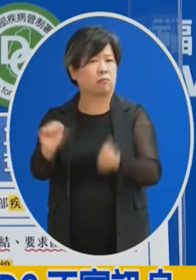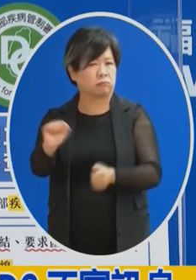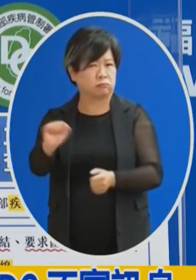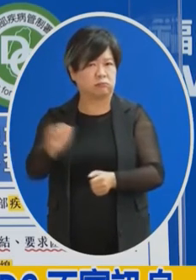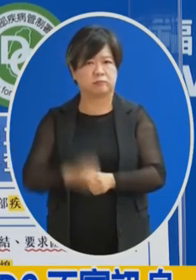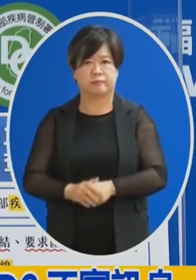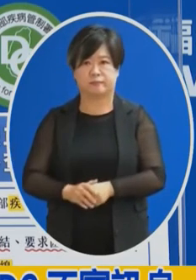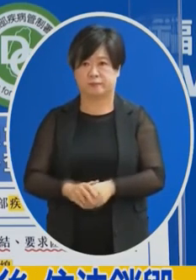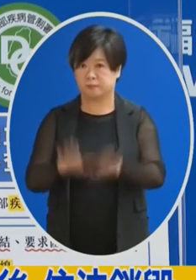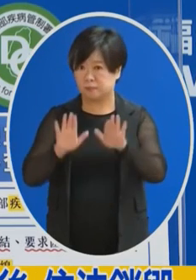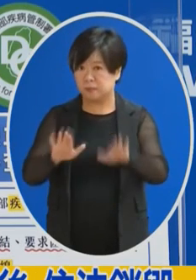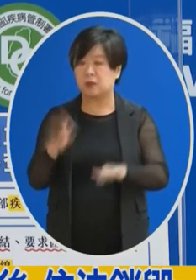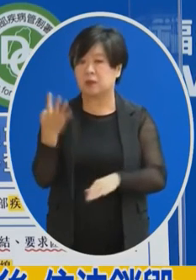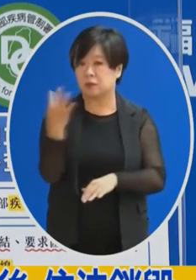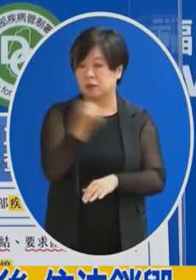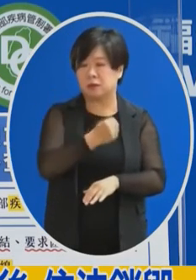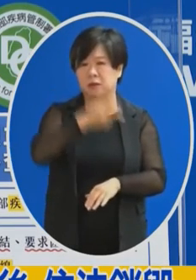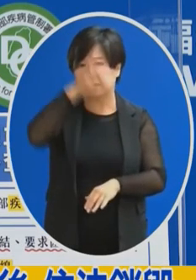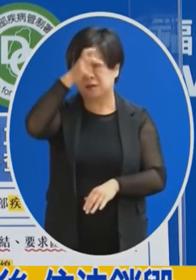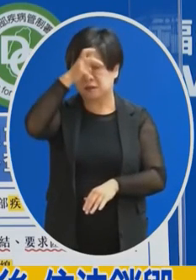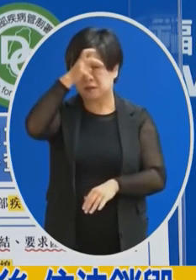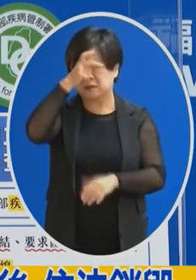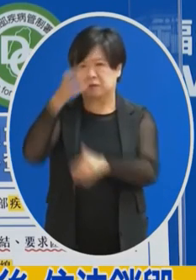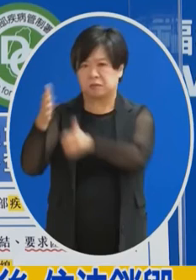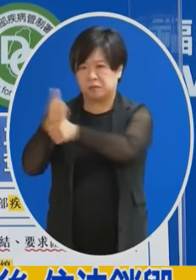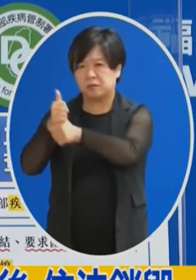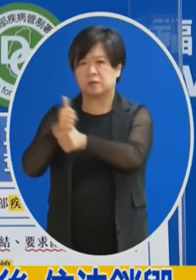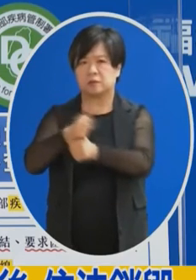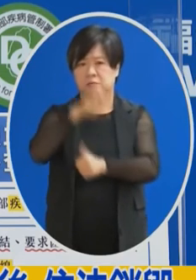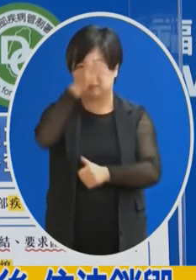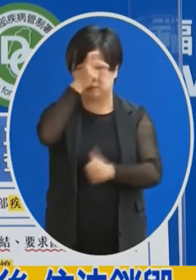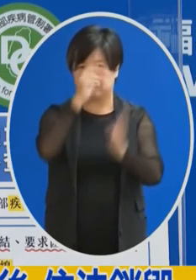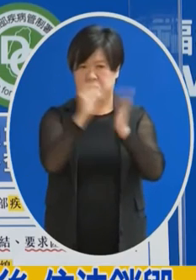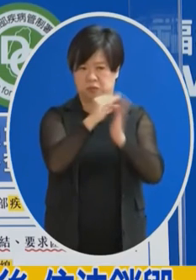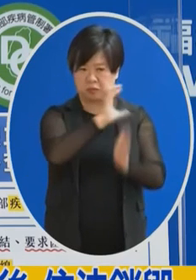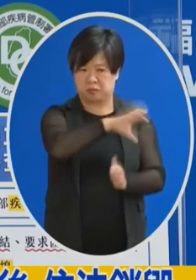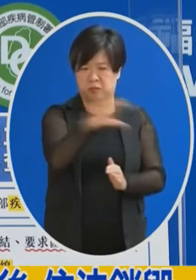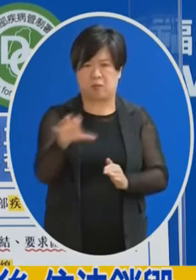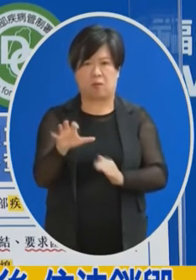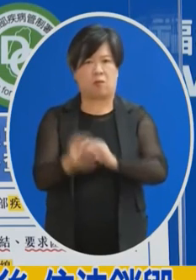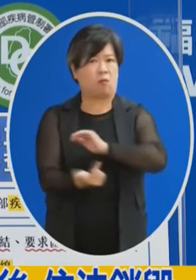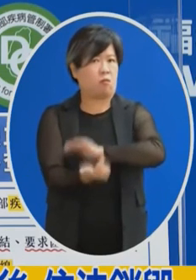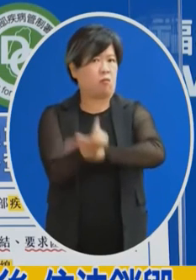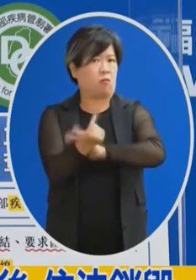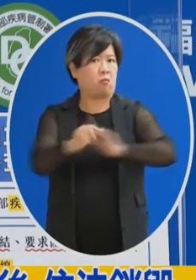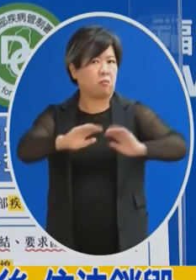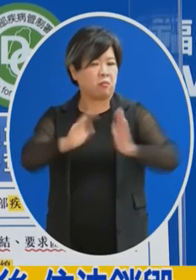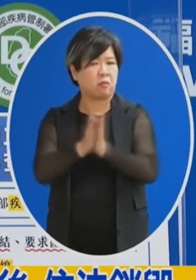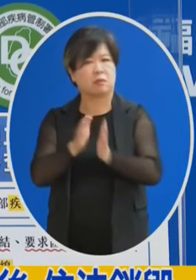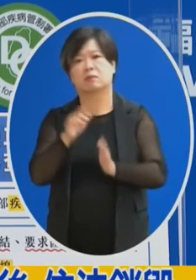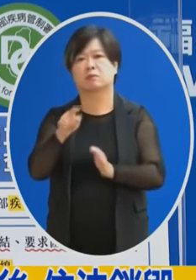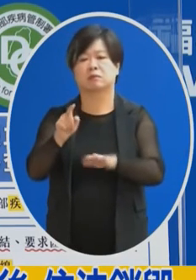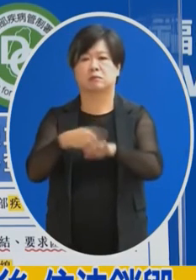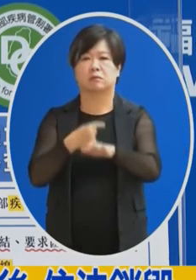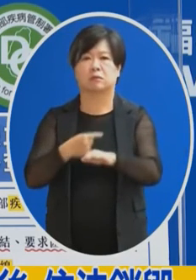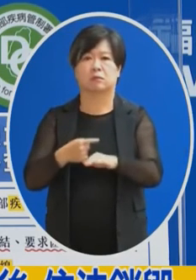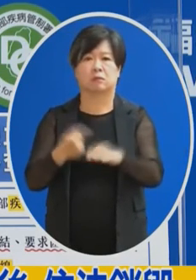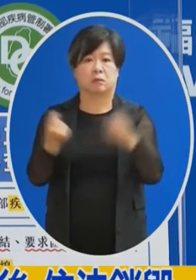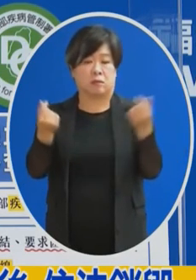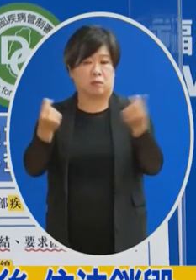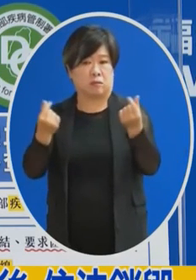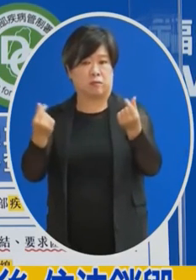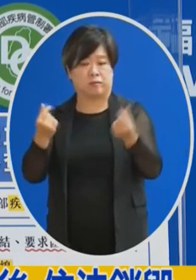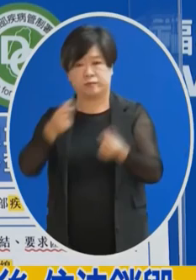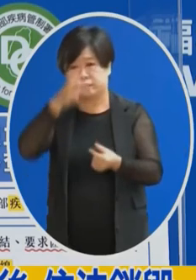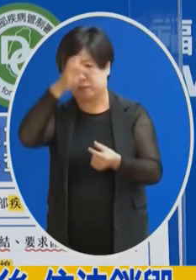个案例的部分，警政署跟县市警察局其实是很快的启动，他们从相关